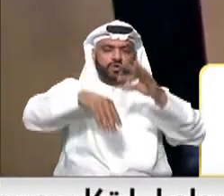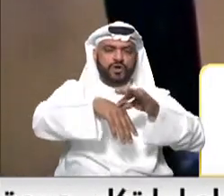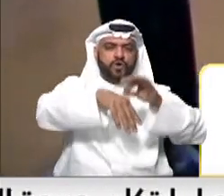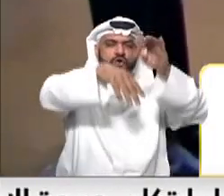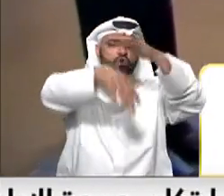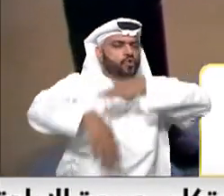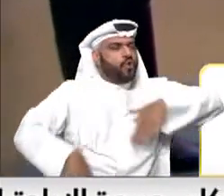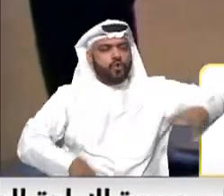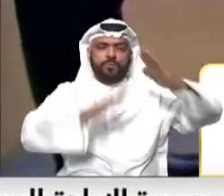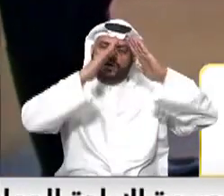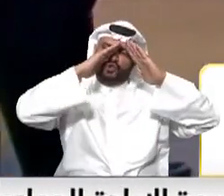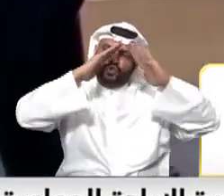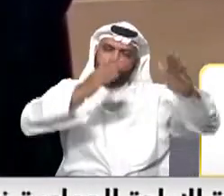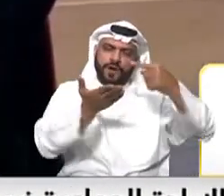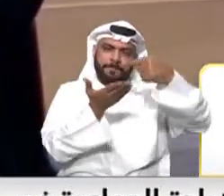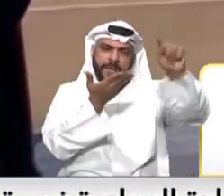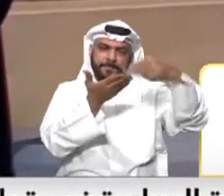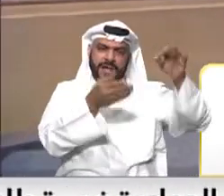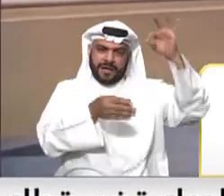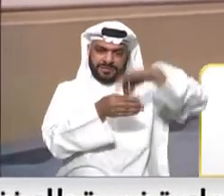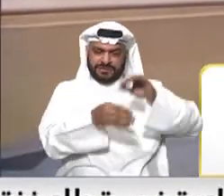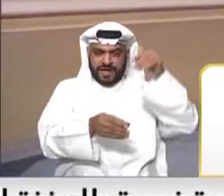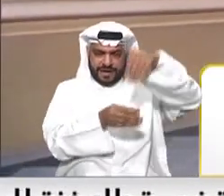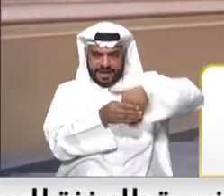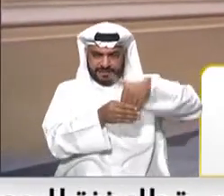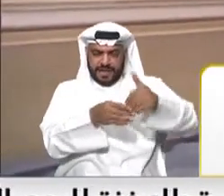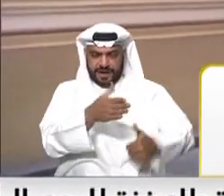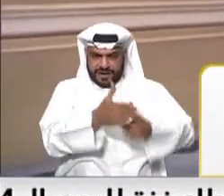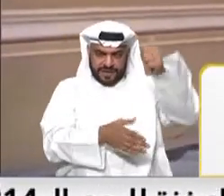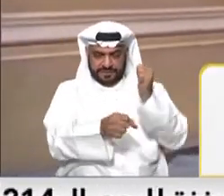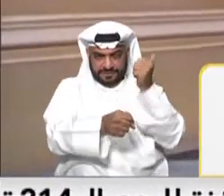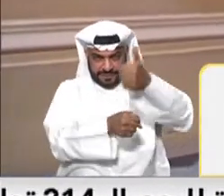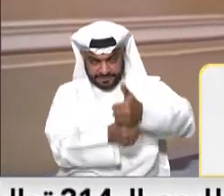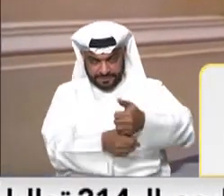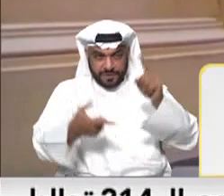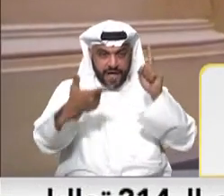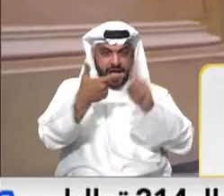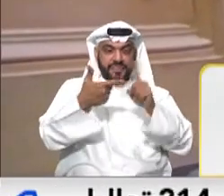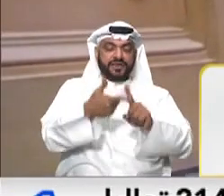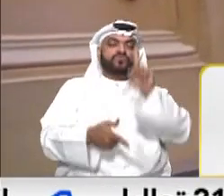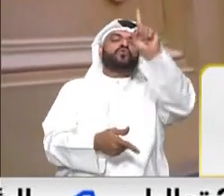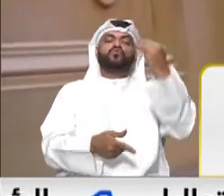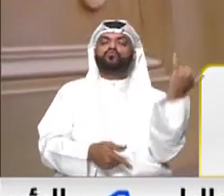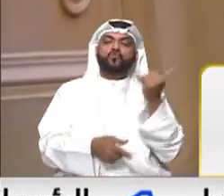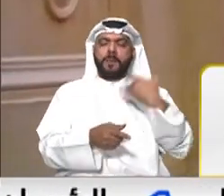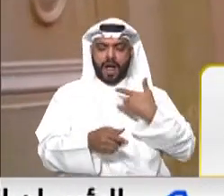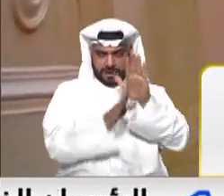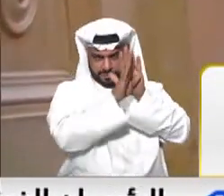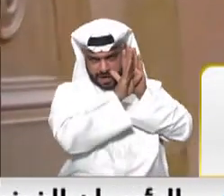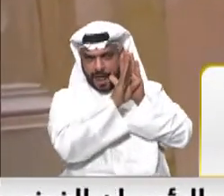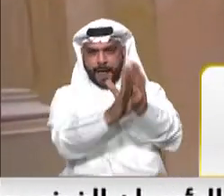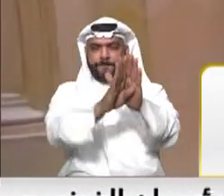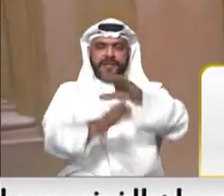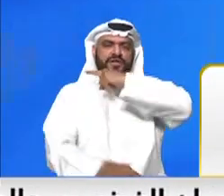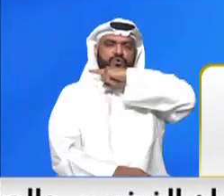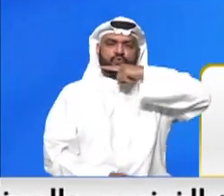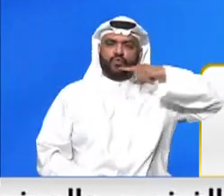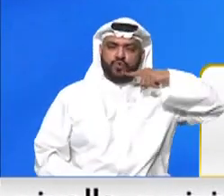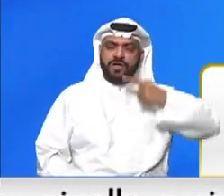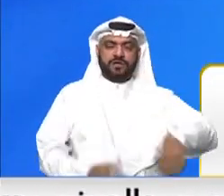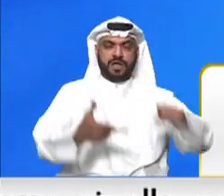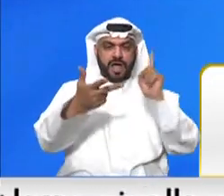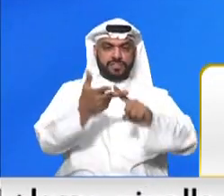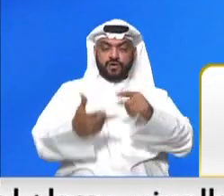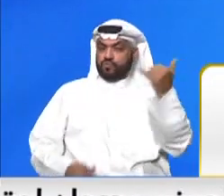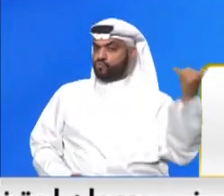مصالح روسيا ستبقى اولويه قصوى ولم تغفل الكلمه التي القاها بوتين الظروف التي تحيط ببلاده حيث اشاد